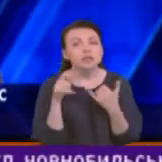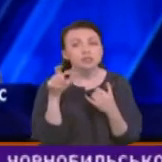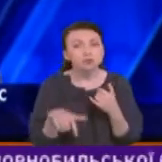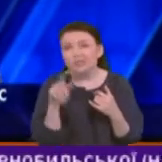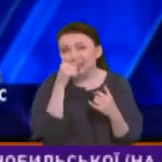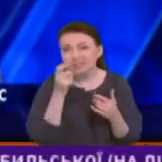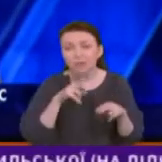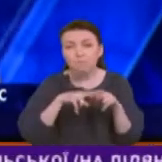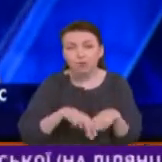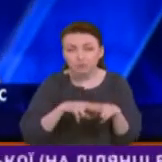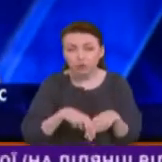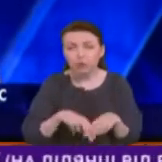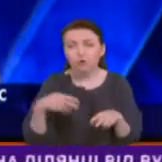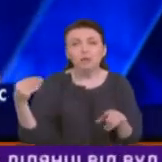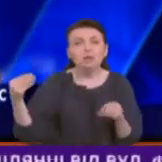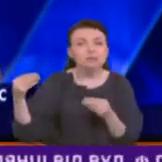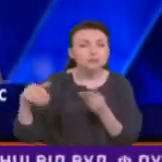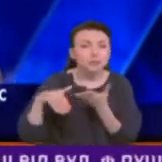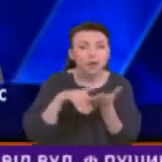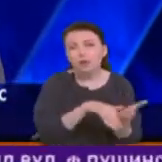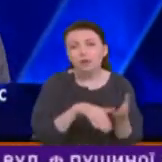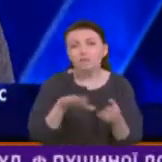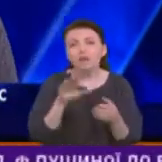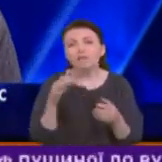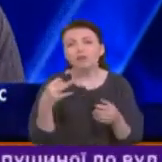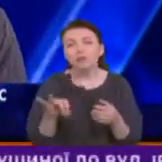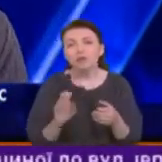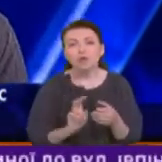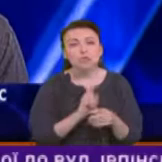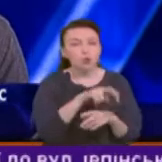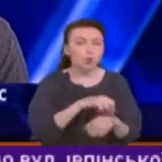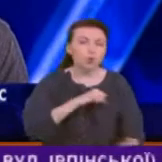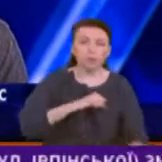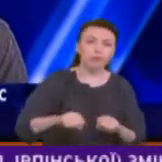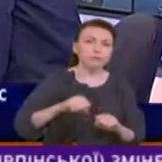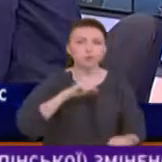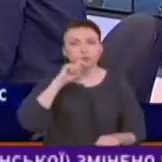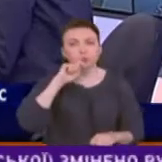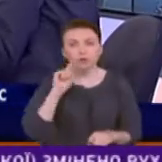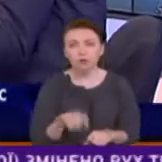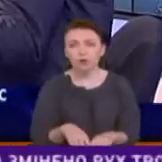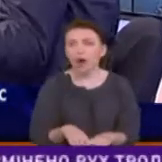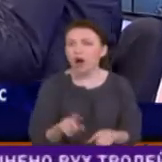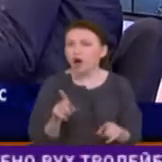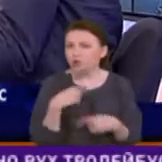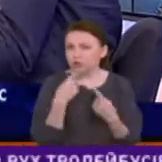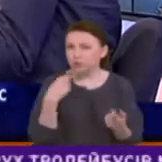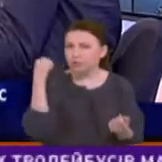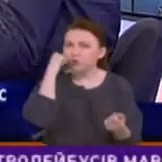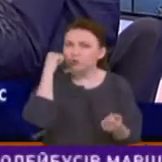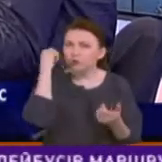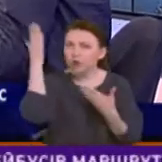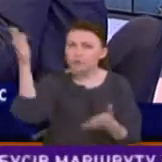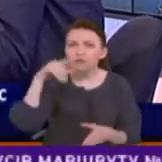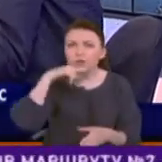грецьким паспортом за сприяння патріарха Варфоломія заходить як правлячий архієрей в Україну. А що там казати про москалів?